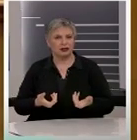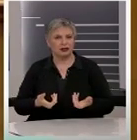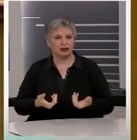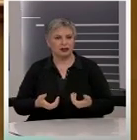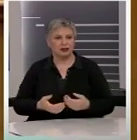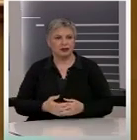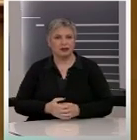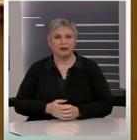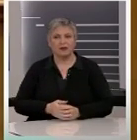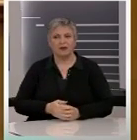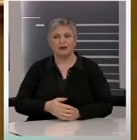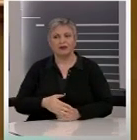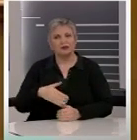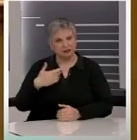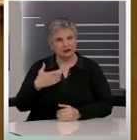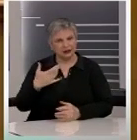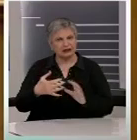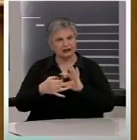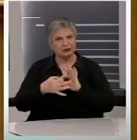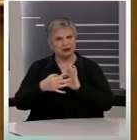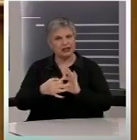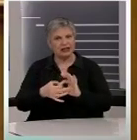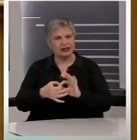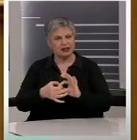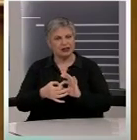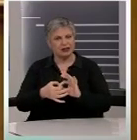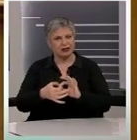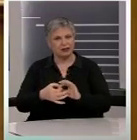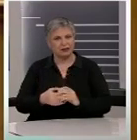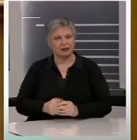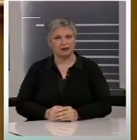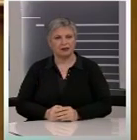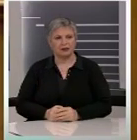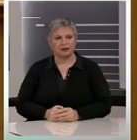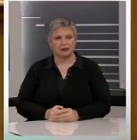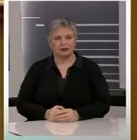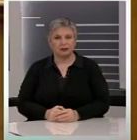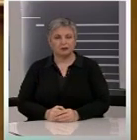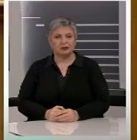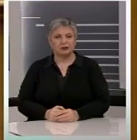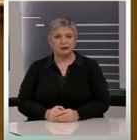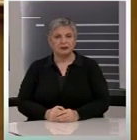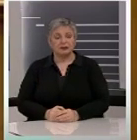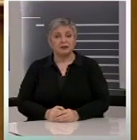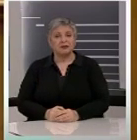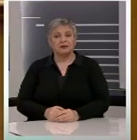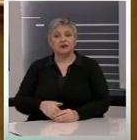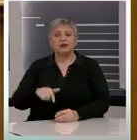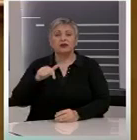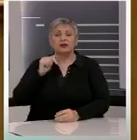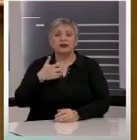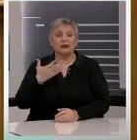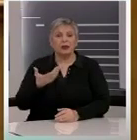Ίσχα, καλά, συνεχίστε. Δεν πειράζει, ναι. Αλίμονα, δεν υπάρχει δεν θέμα. Είναι